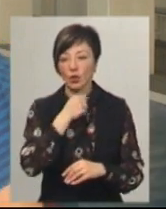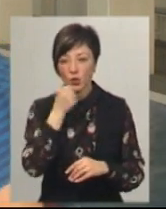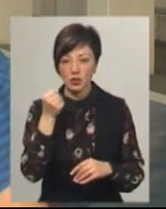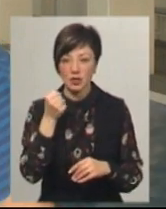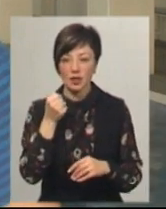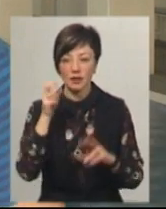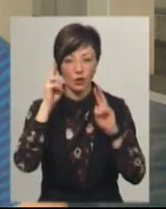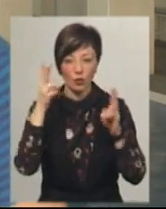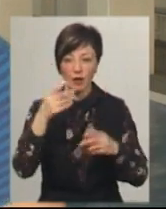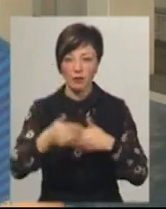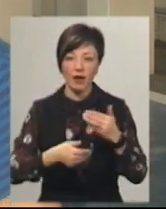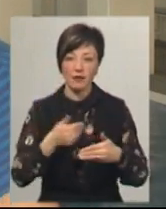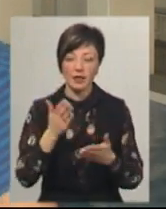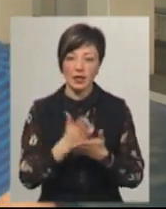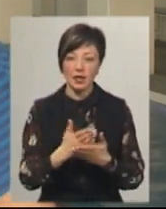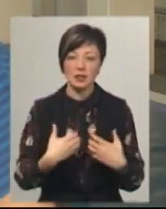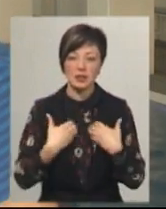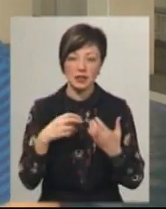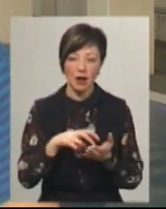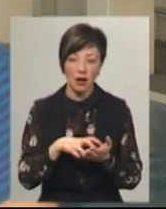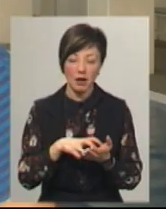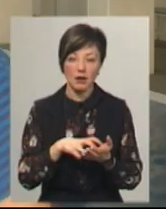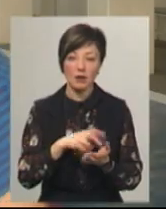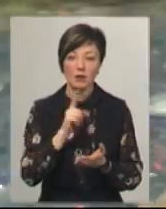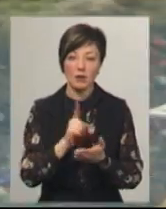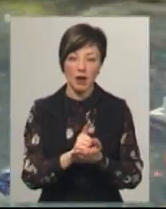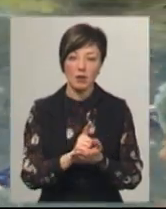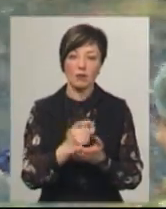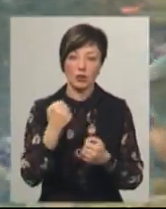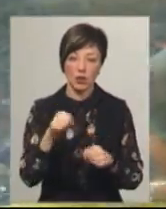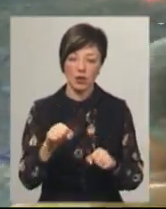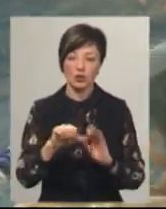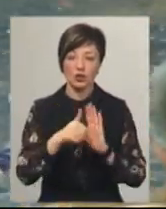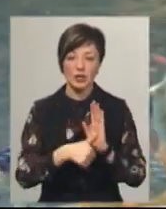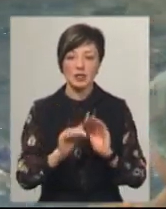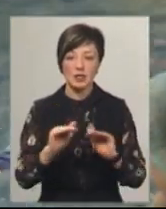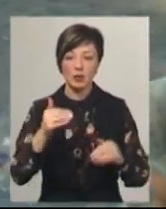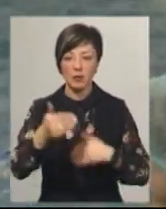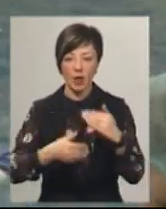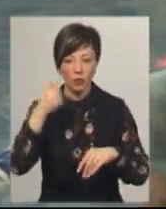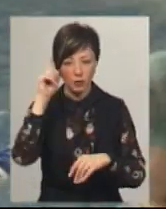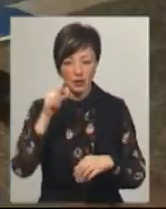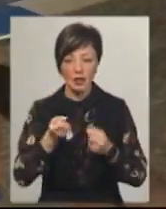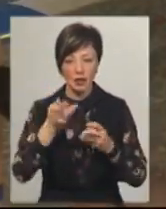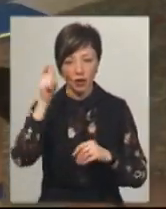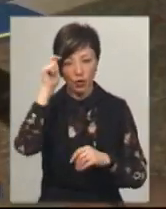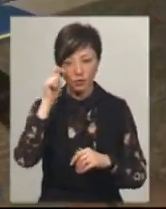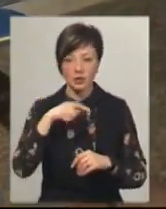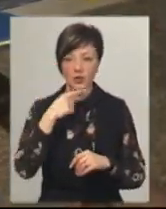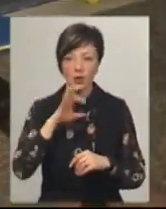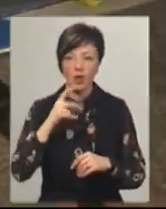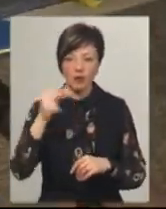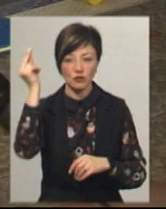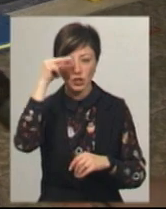дорослий, який не вміє плавати, в нього є якийсь страх, ми маємо його перебороти. Із 16 дітей плавати вміють кілька хлопчиків. Олег каже,